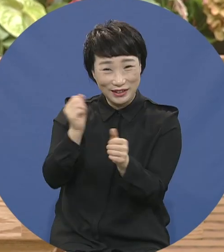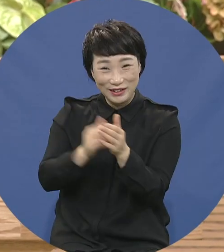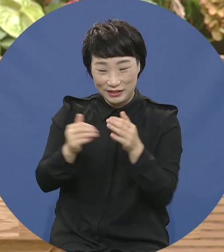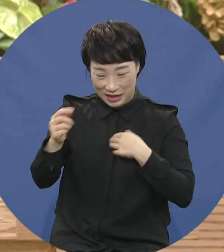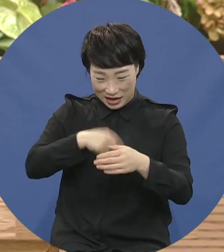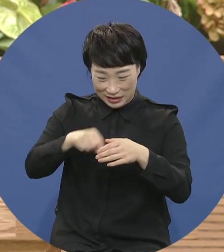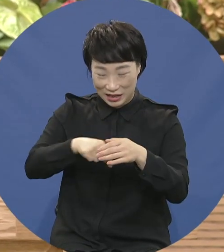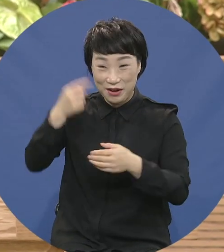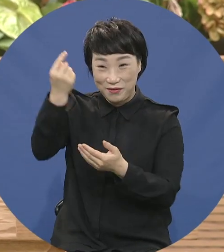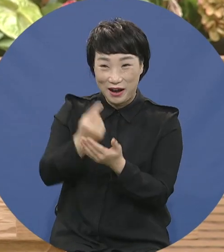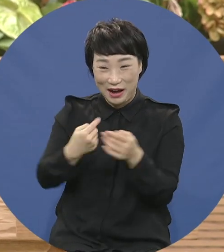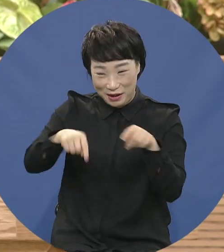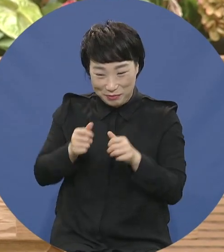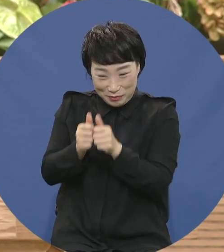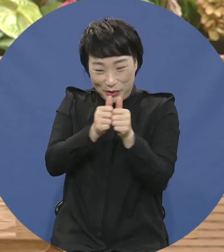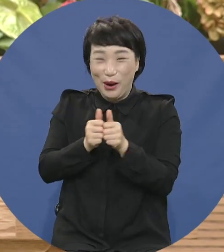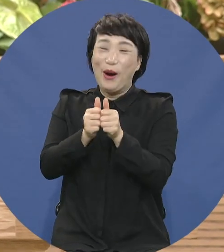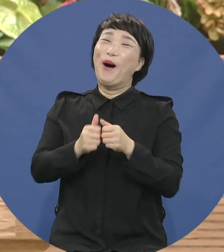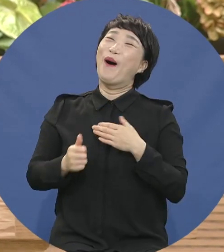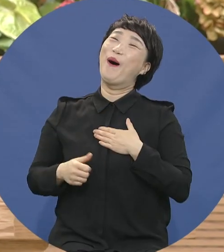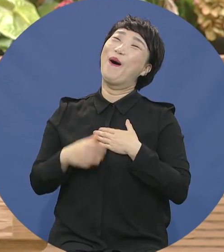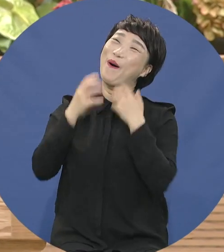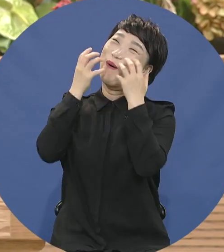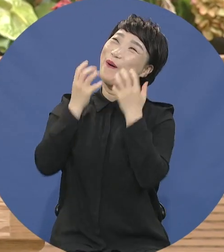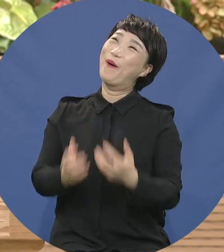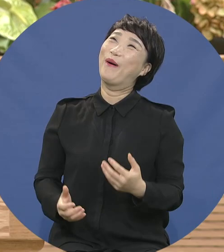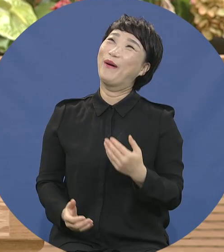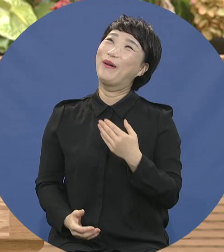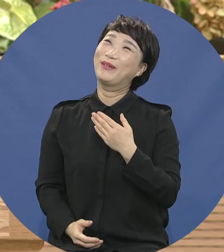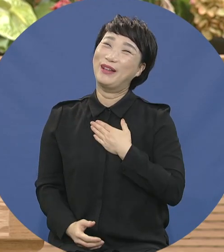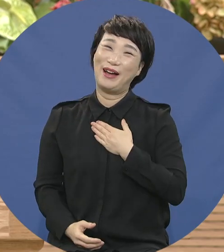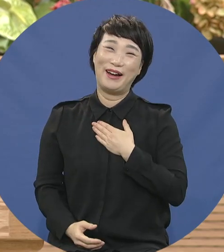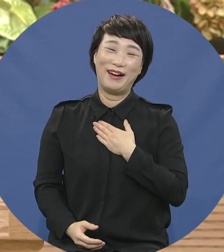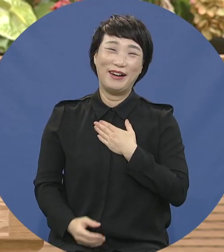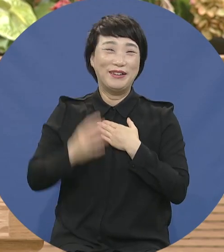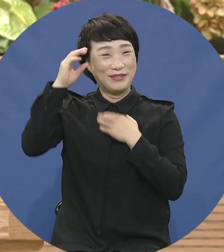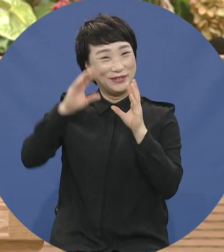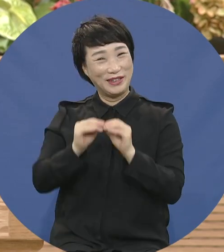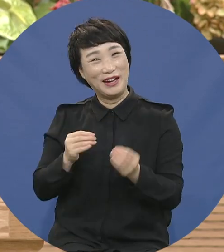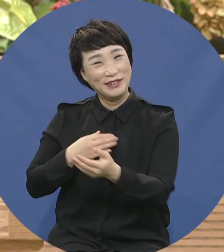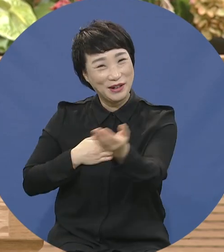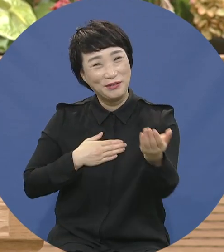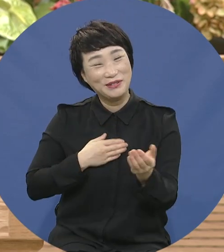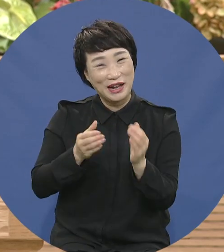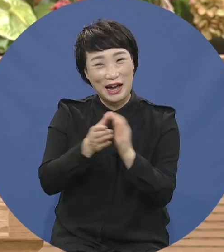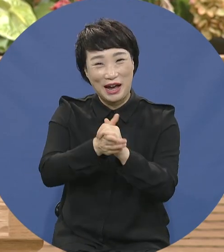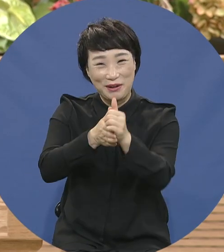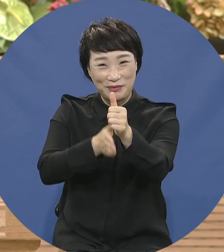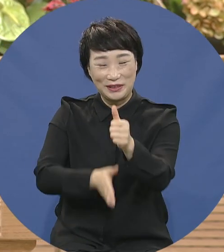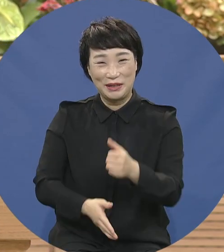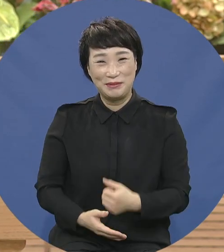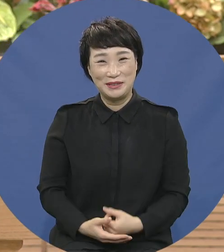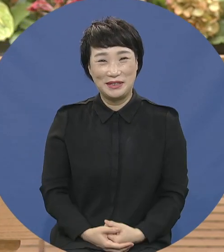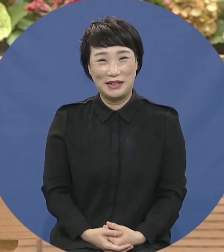말입니다. 어마어마한 사건입니다. 동의하시면 아멘 합시다.